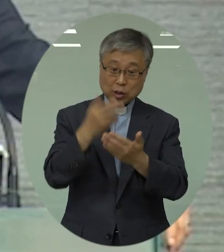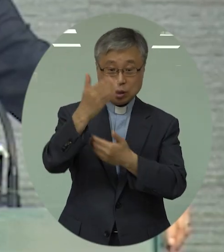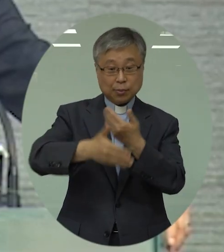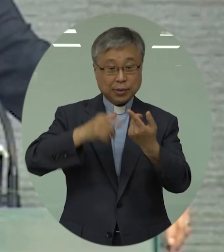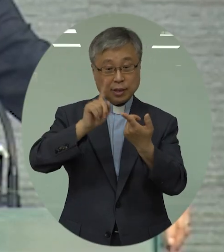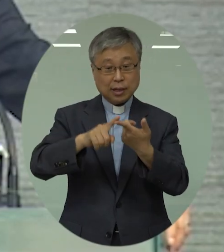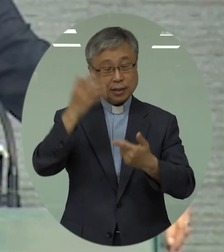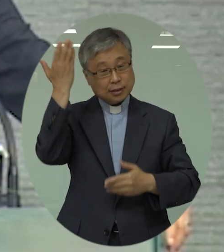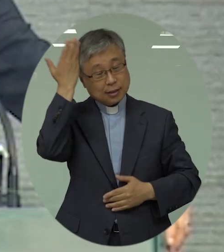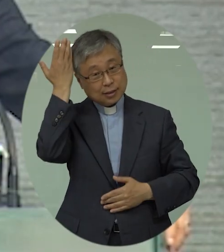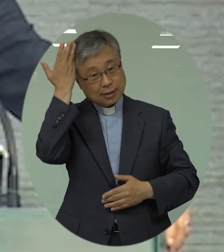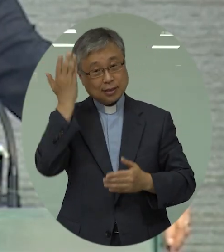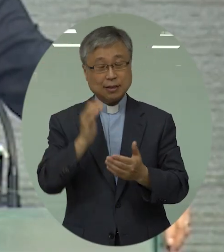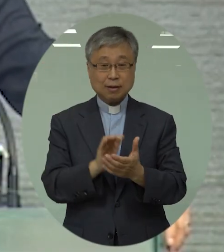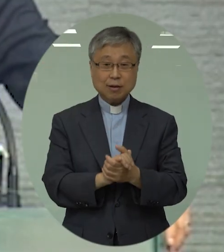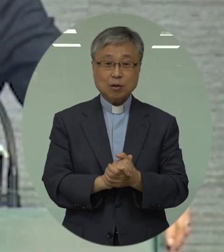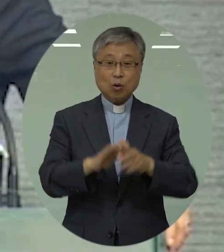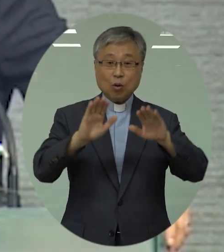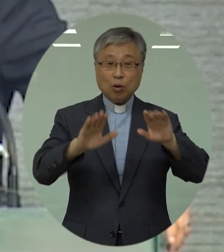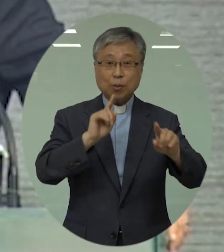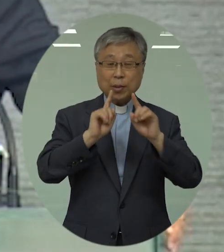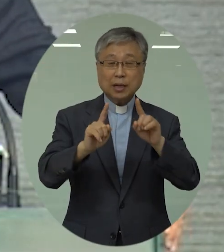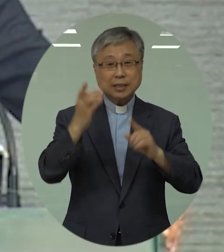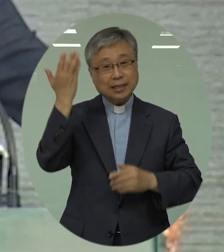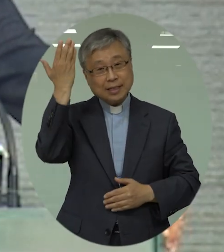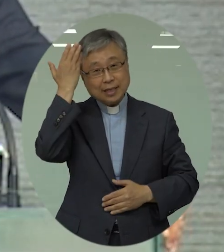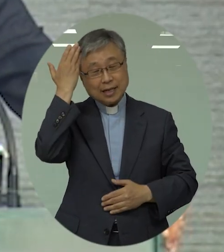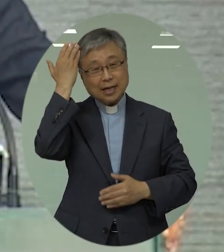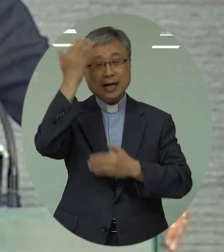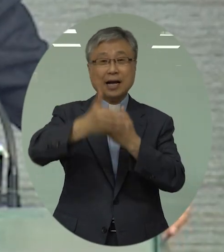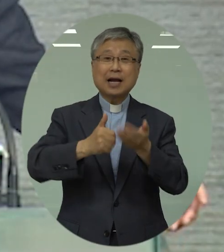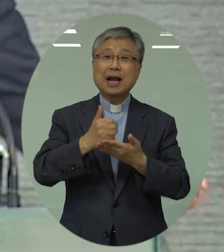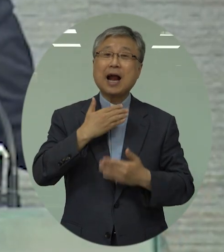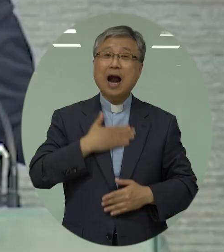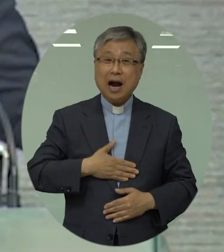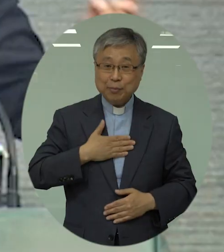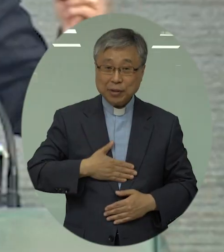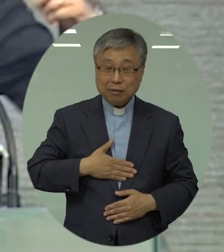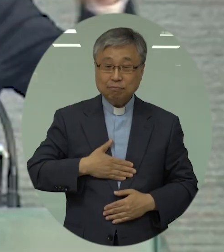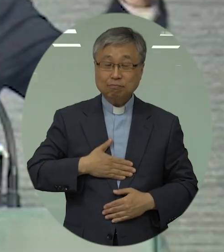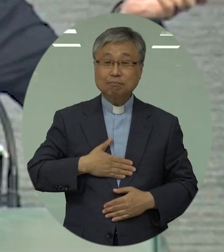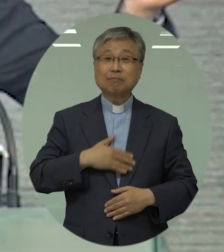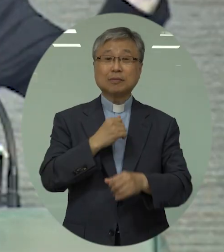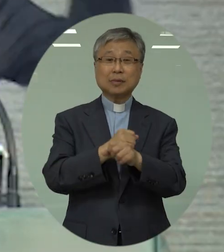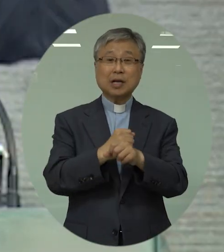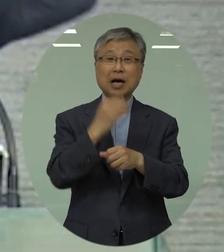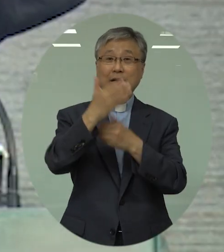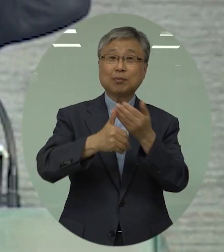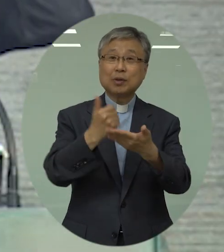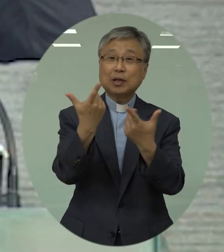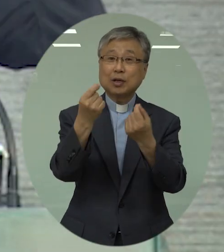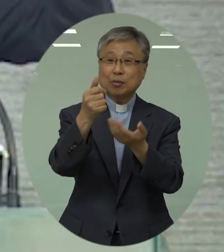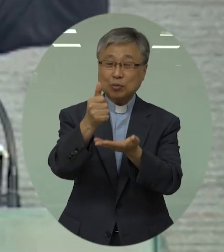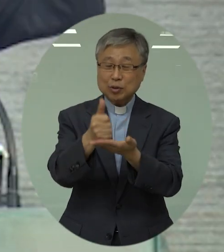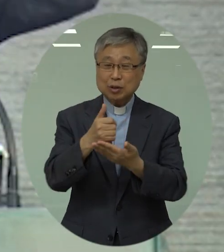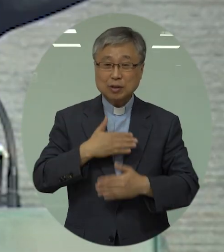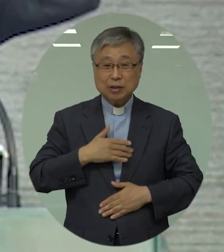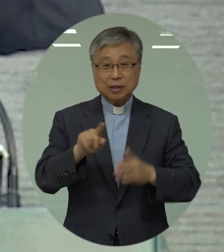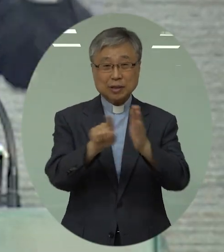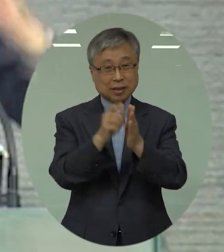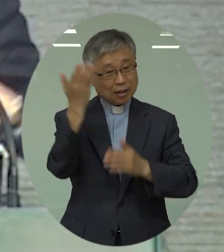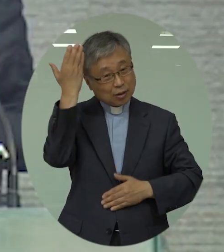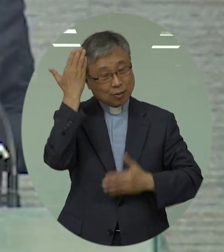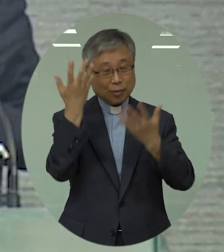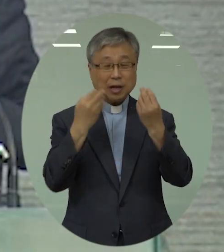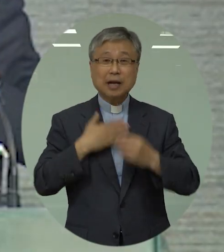지식. 근데 여기서 말하는 지식이라는 것은 하나님을 알미라는 것은 하나님이 이런 분이다라는 것을 무슨 신학적으로